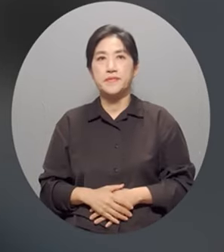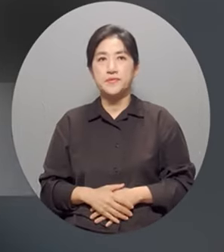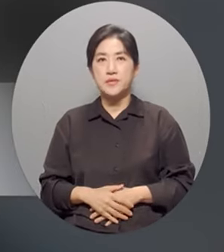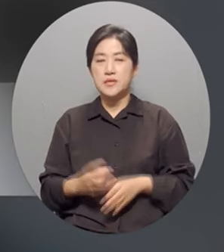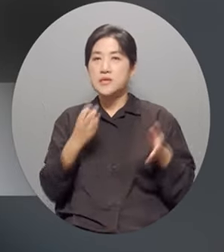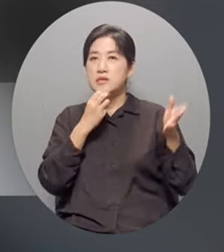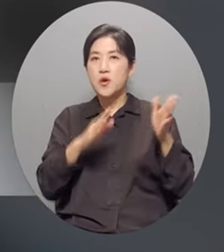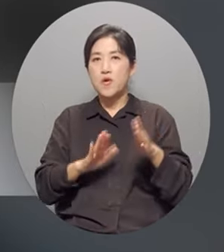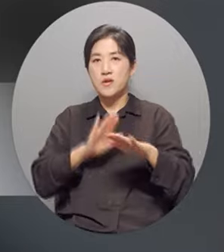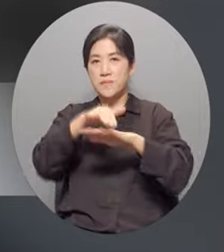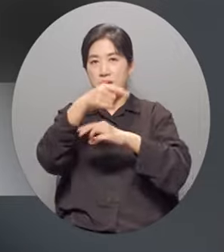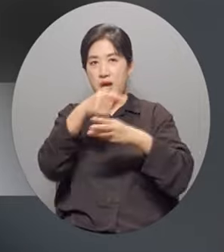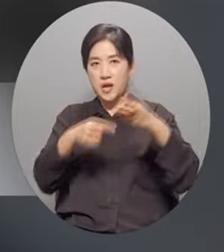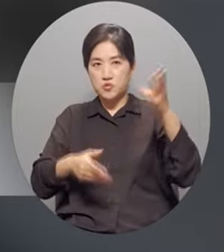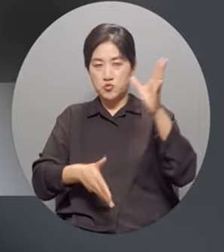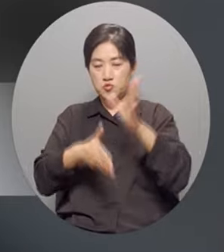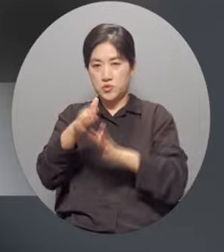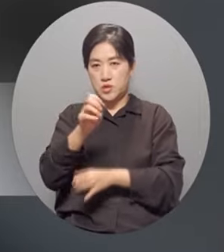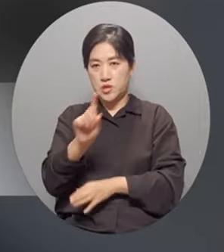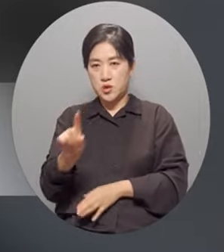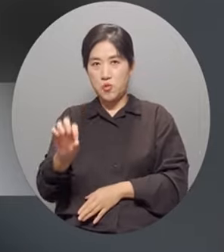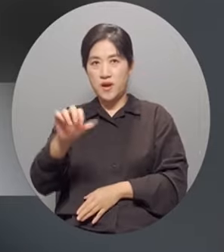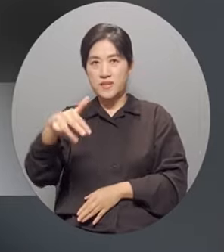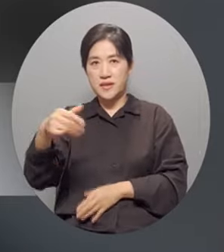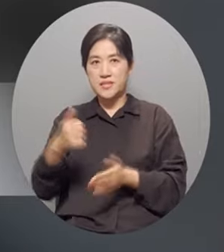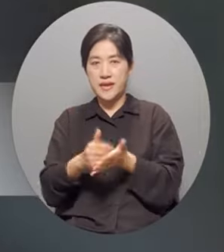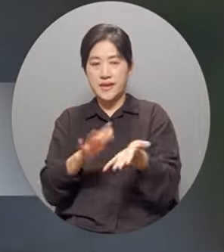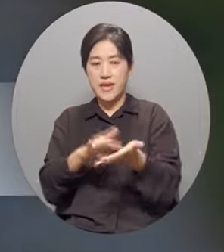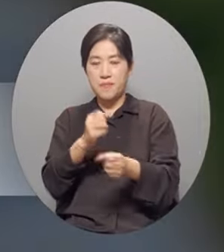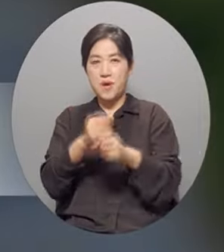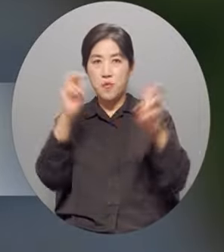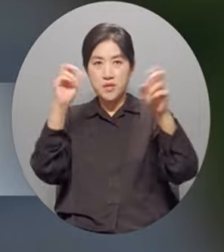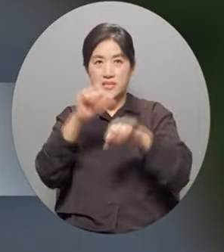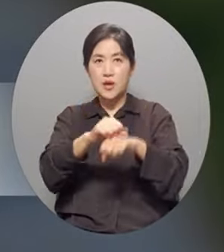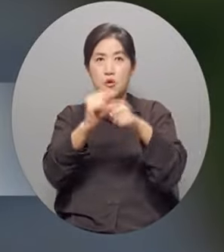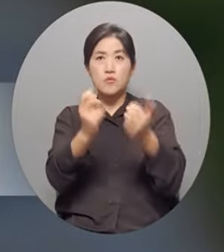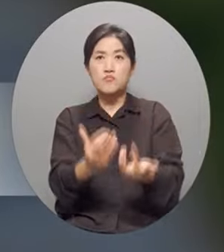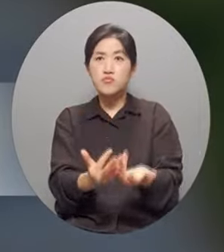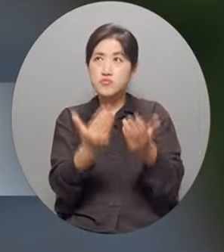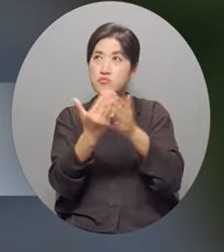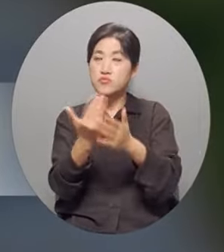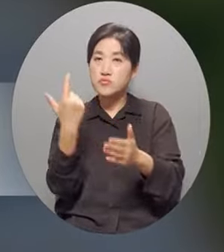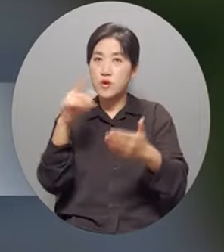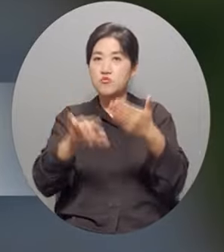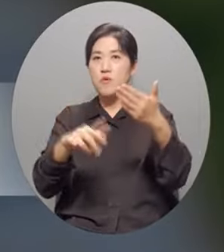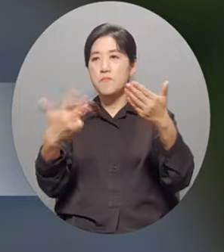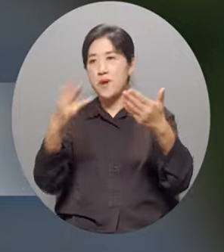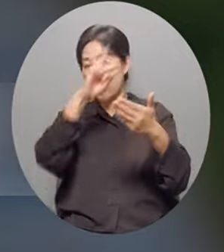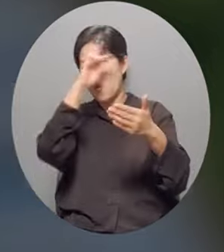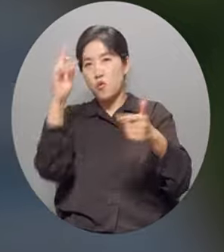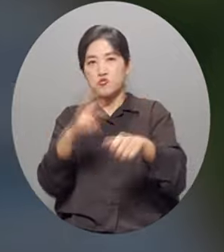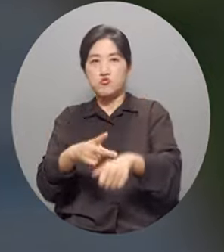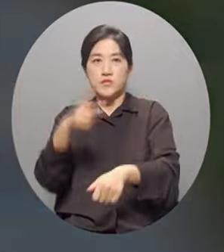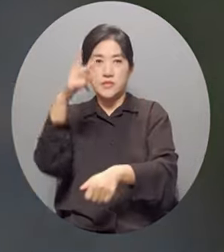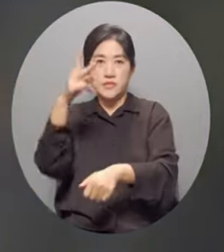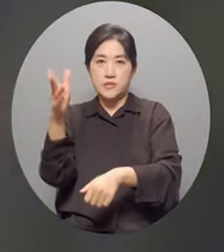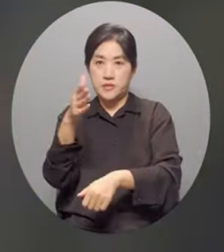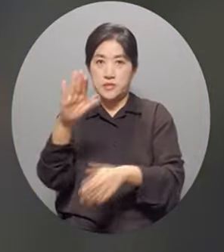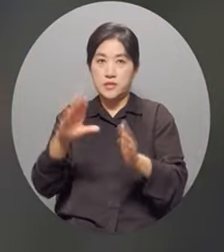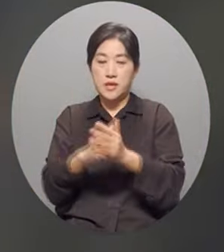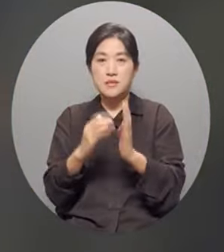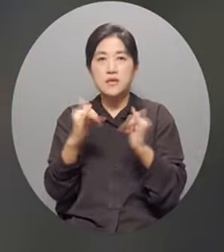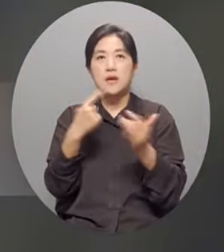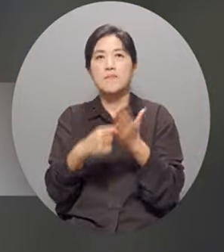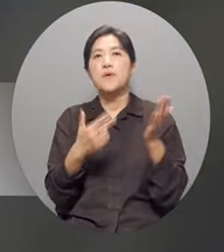경기 파주시 광탄면의 한 제약회사 창고 건물에 불이 난 건 지난 8일 오후 2시쯤이었습니다.